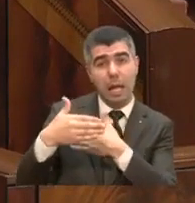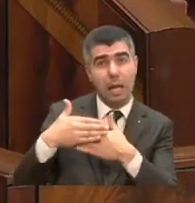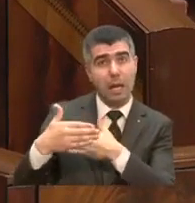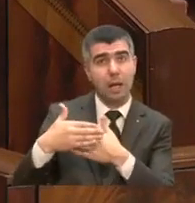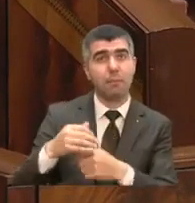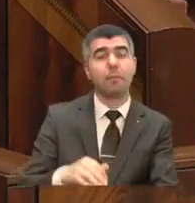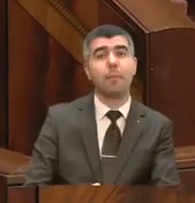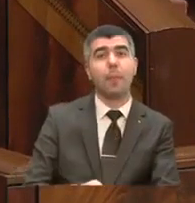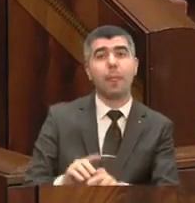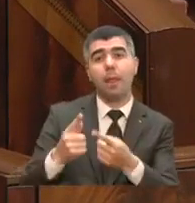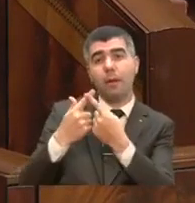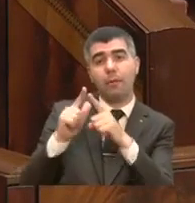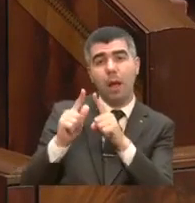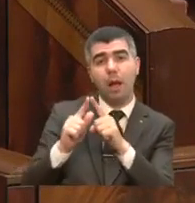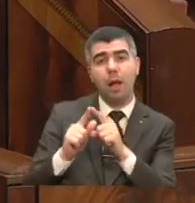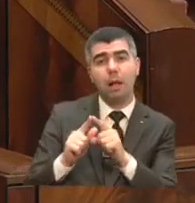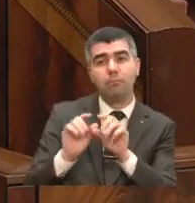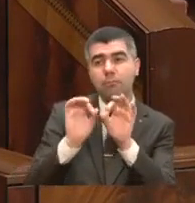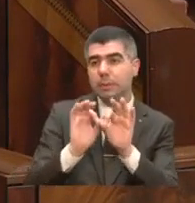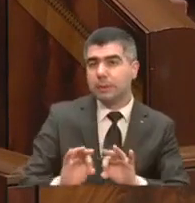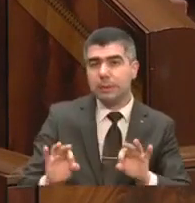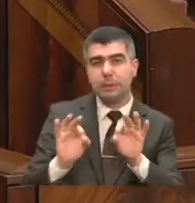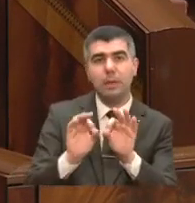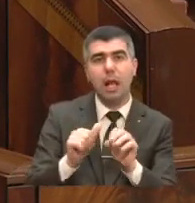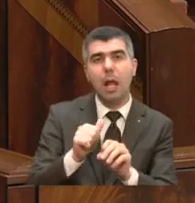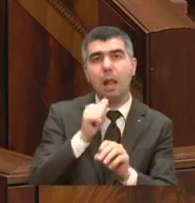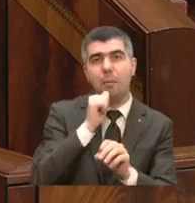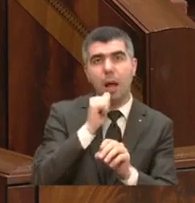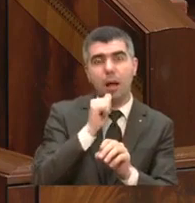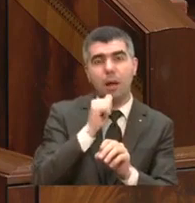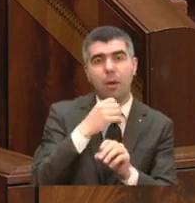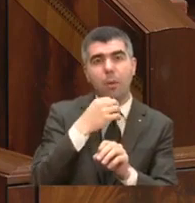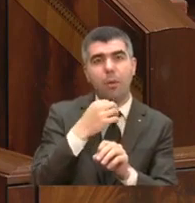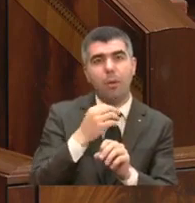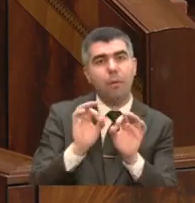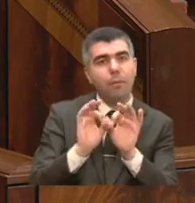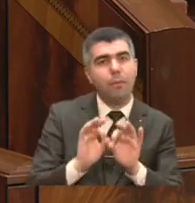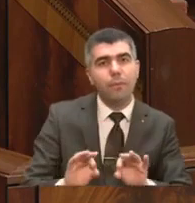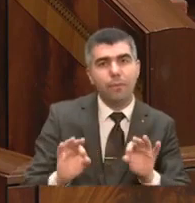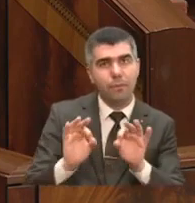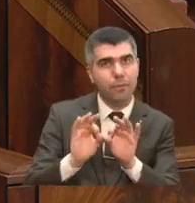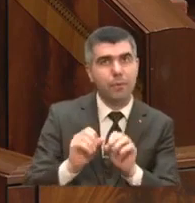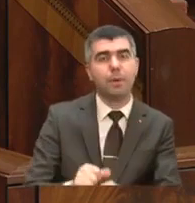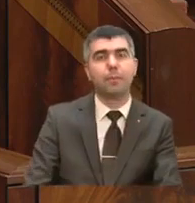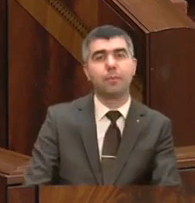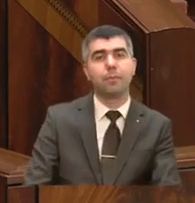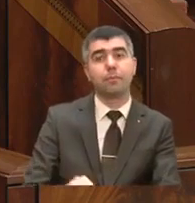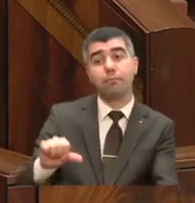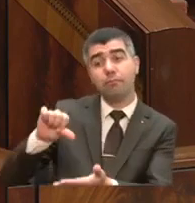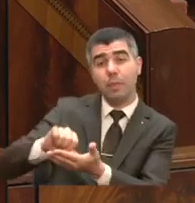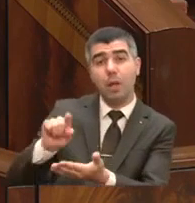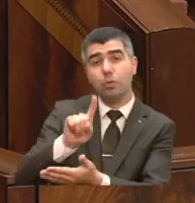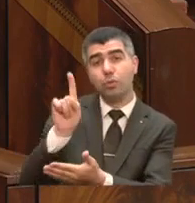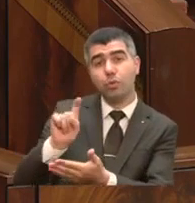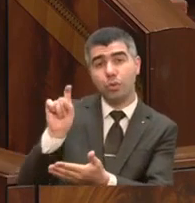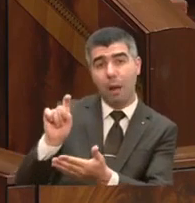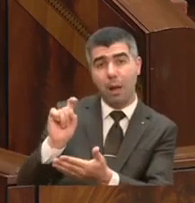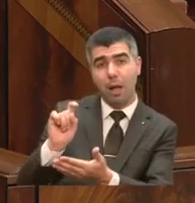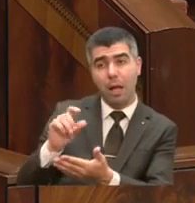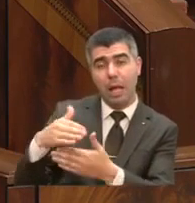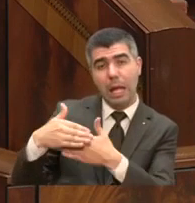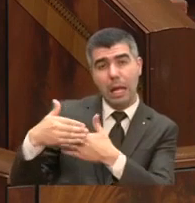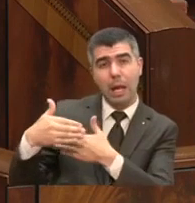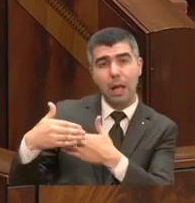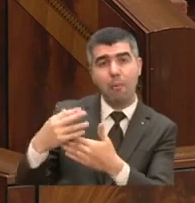تجهيزات بدون ماء، كطلق السبالة ما كاينش الماء إطلاقا في الساكا. في حماية يومين عاد توصل